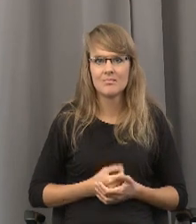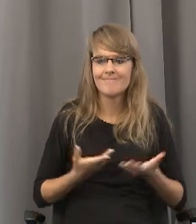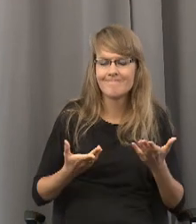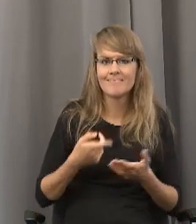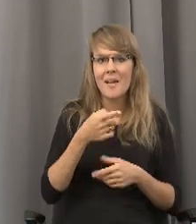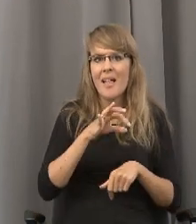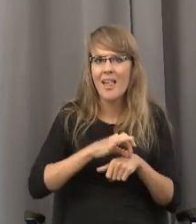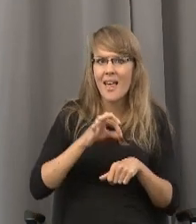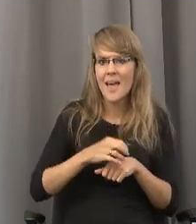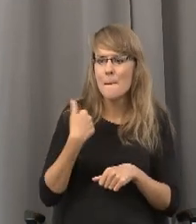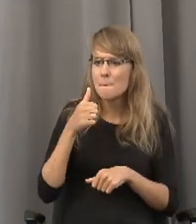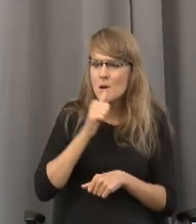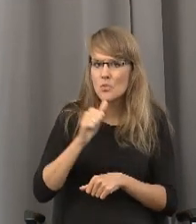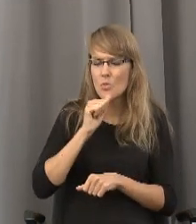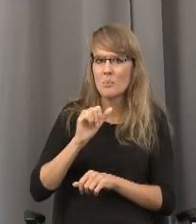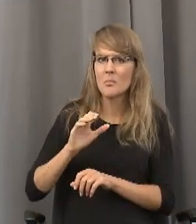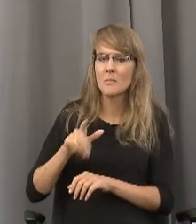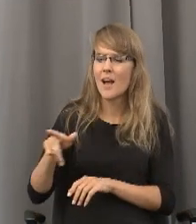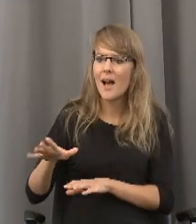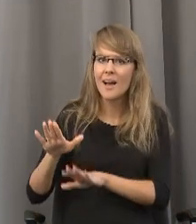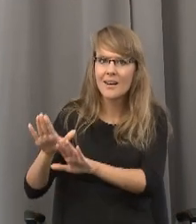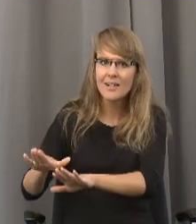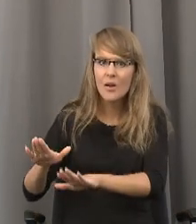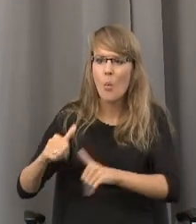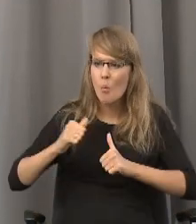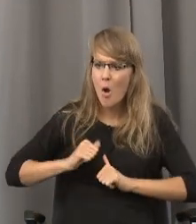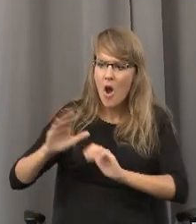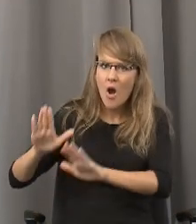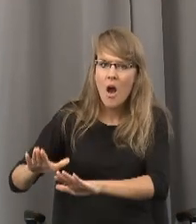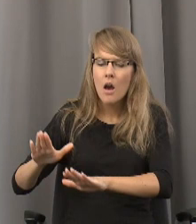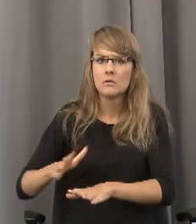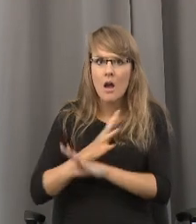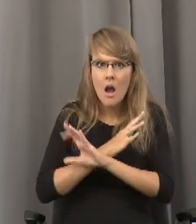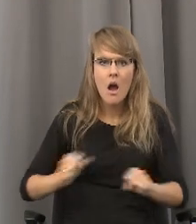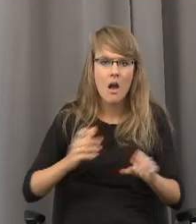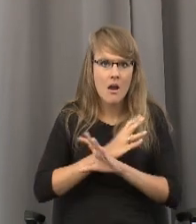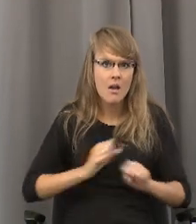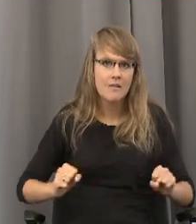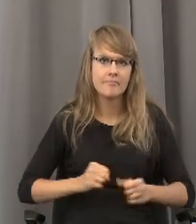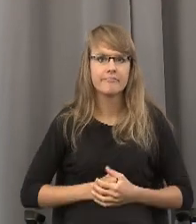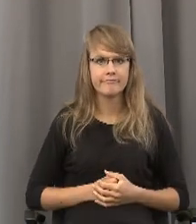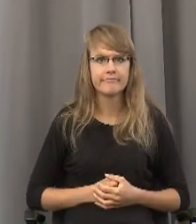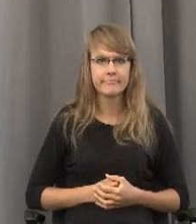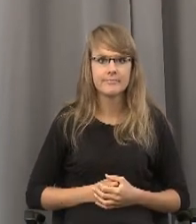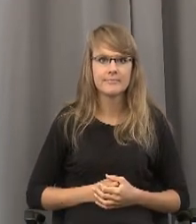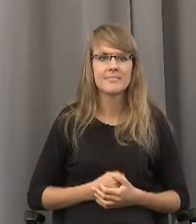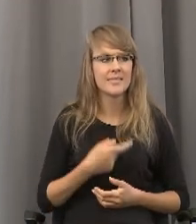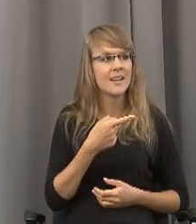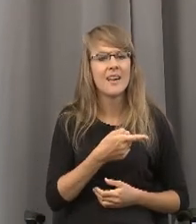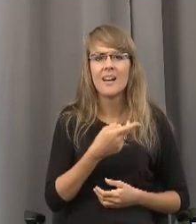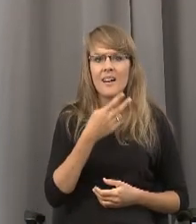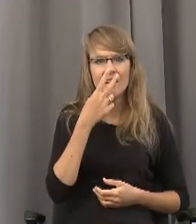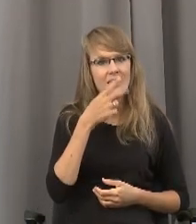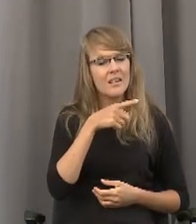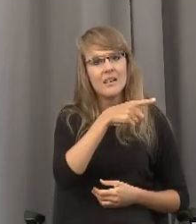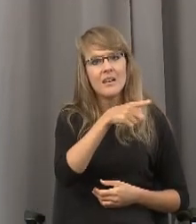prób opanowania tego chorego. Bardzo wiele, jak już mówiłem wcześniej, jest tych